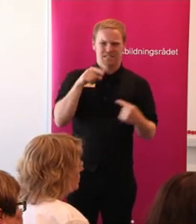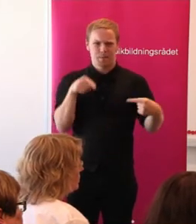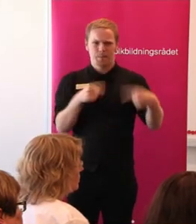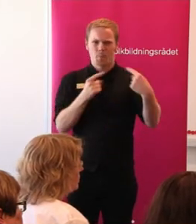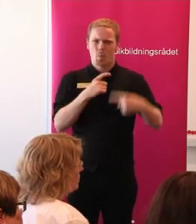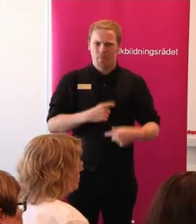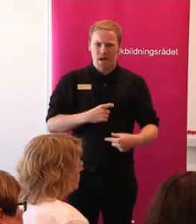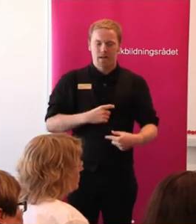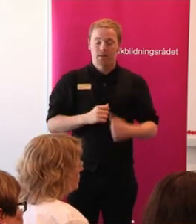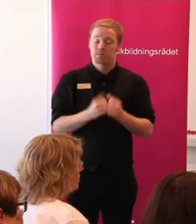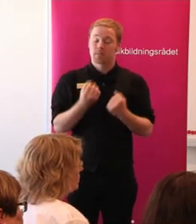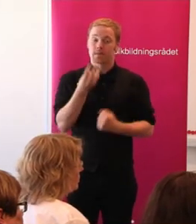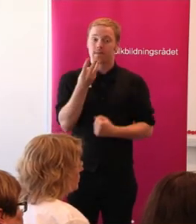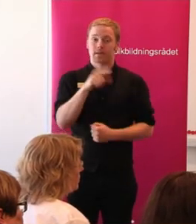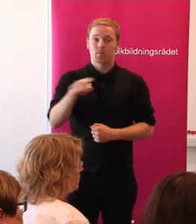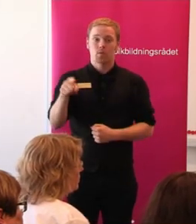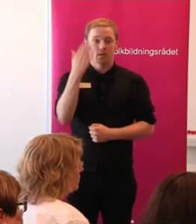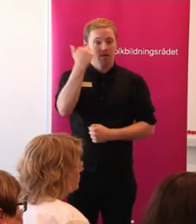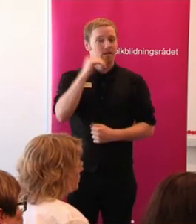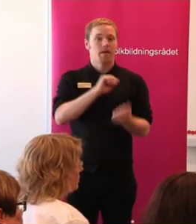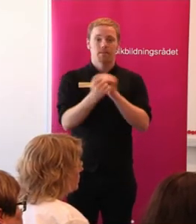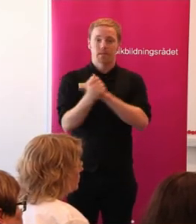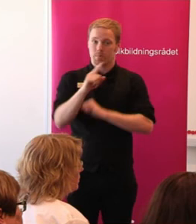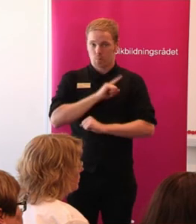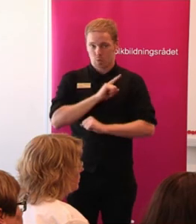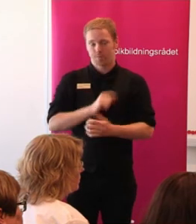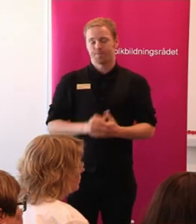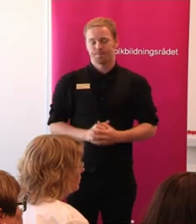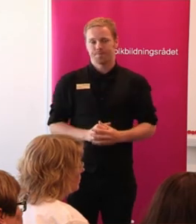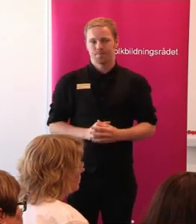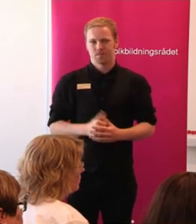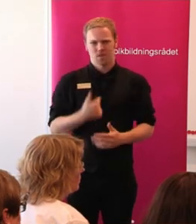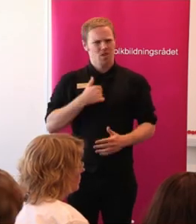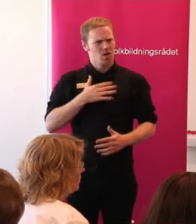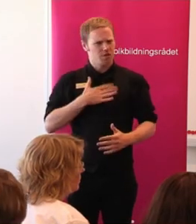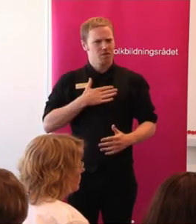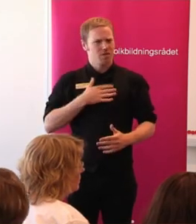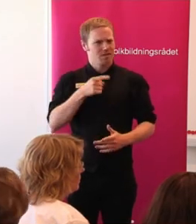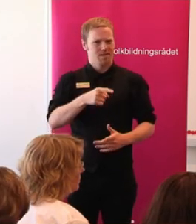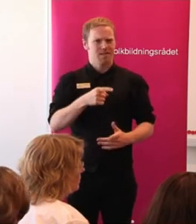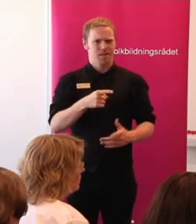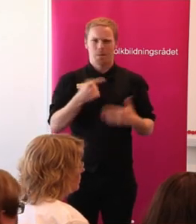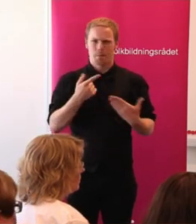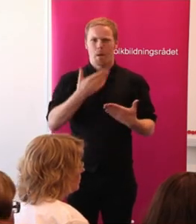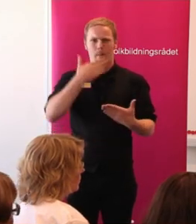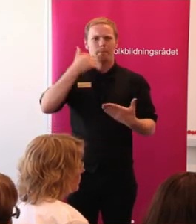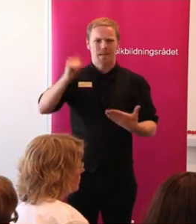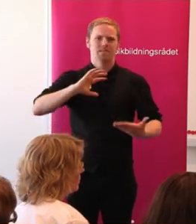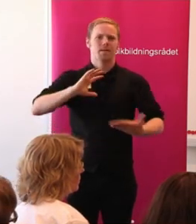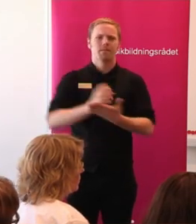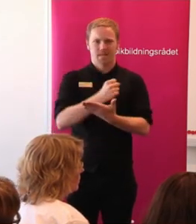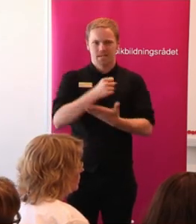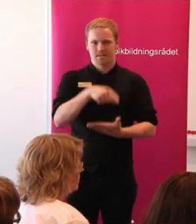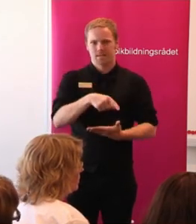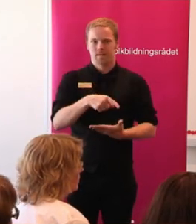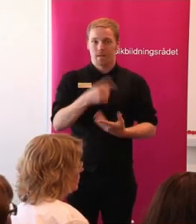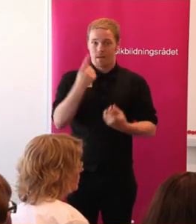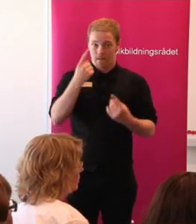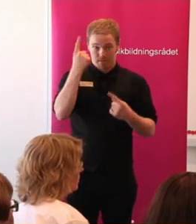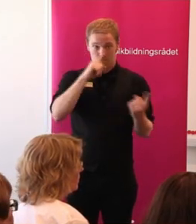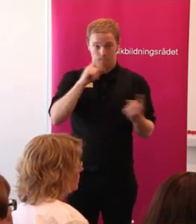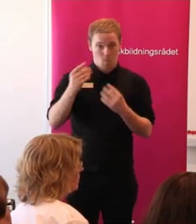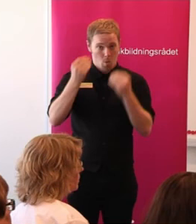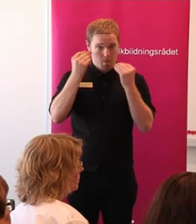sig ju att på 3 månader kan du också förändra mycket. Ja, verkligen. Och det är det som jag tycker kanske är den absolut bästa vinsten, både för folkbildningen